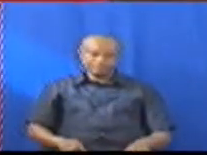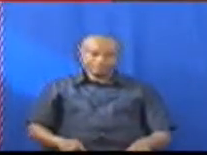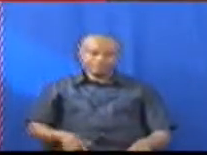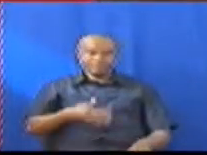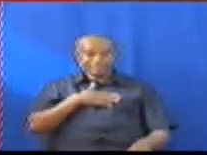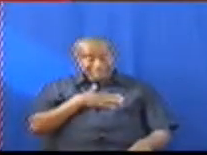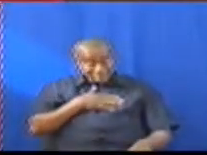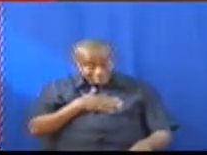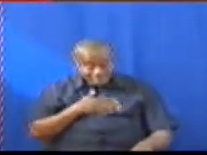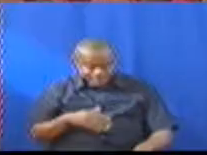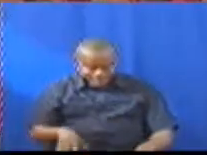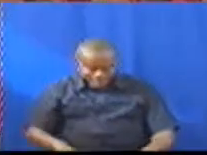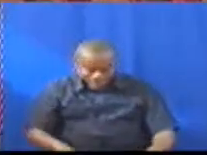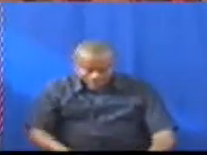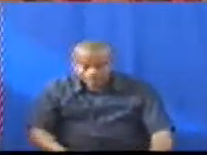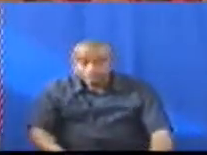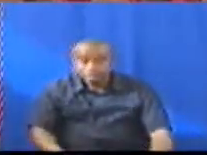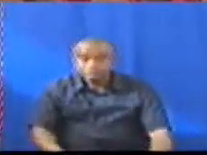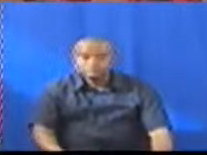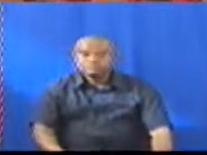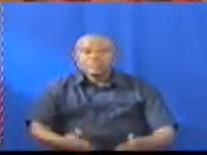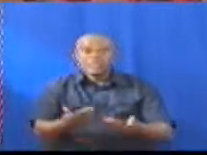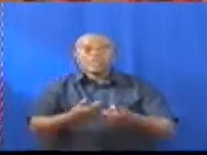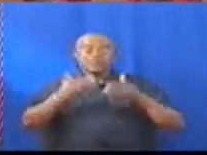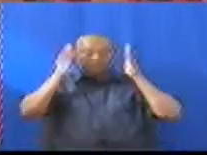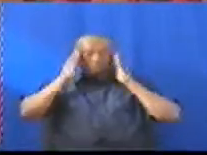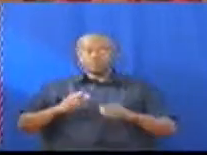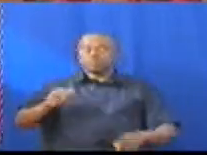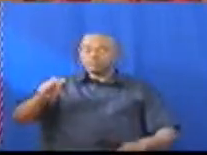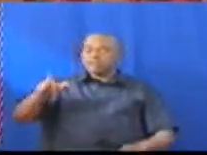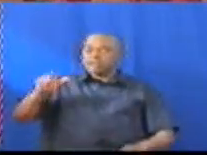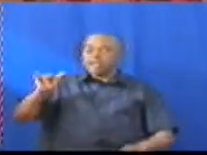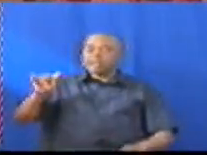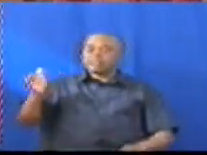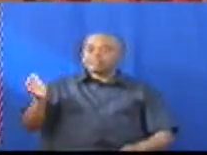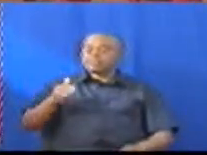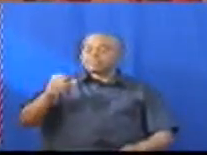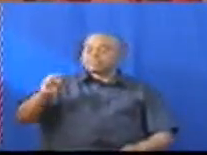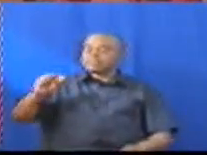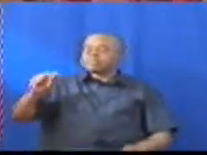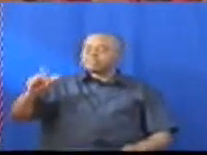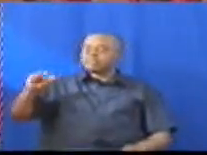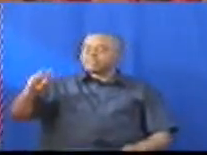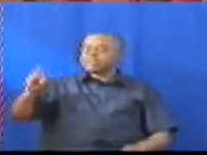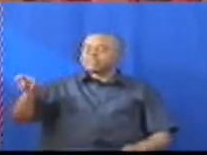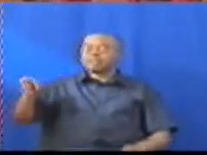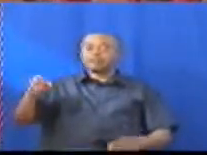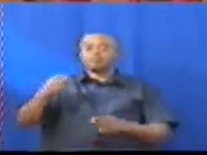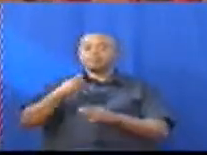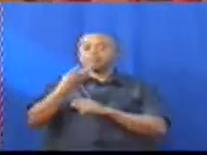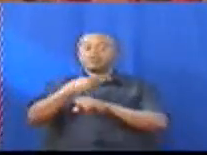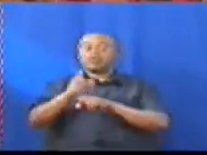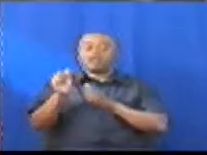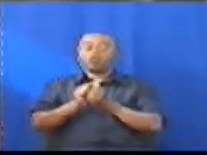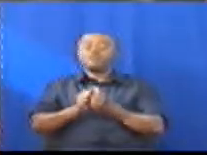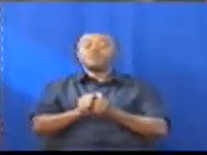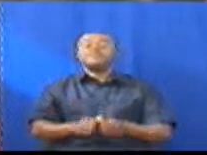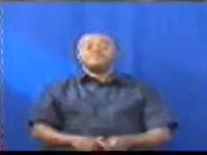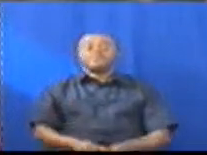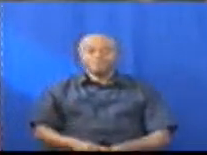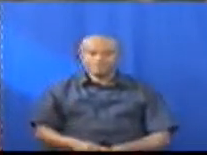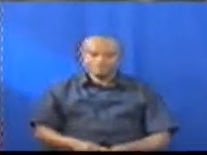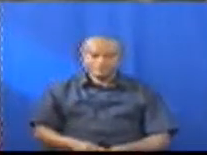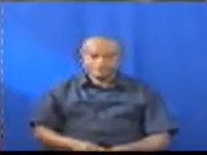sana Mheshimiwa Ali Sale, atachangia kwa dakika 10, atafuatiwa na Mheshimiwa Mashimba Mashauri